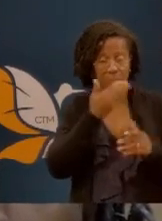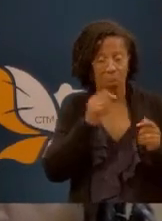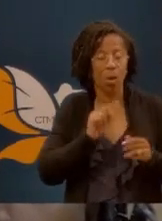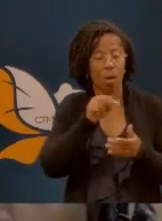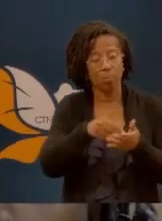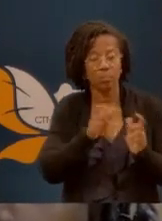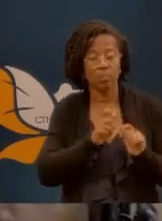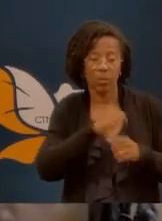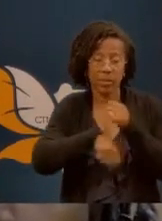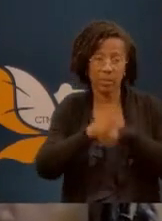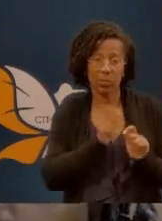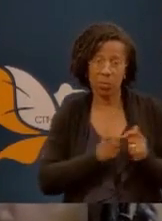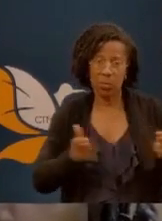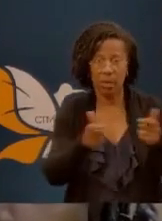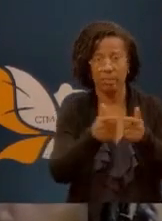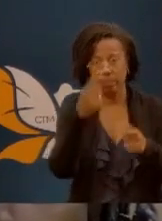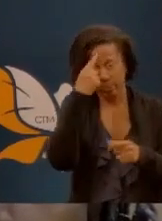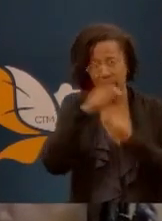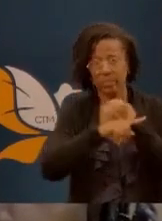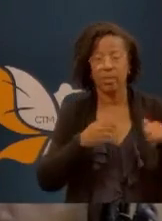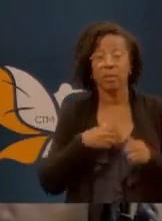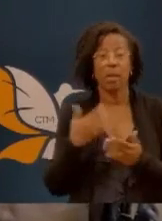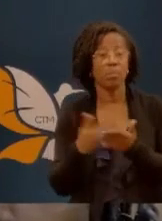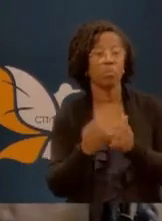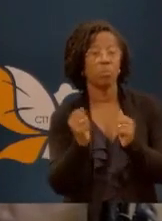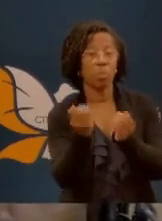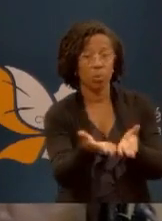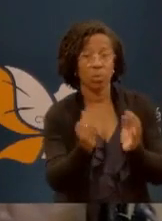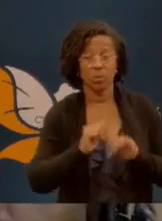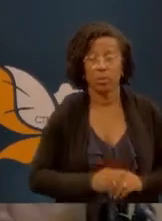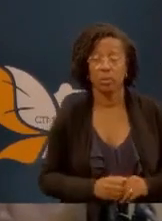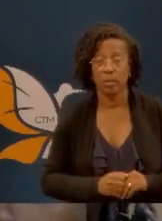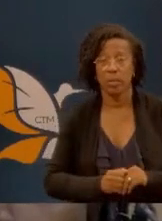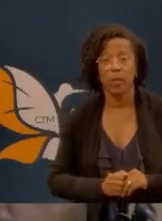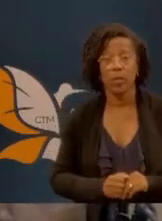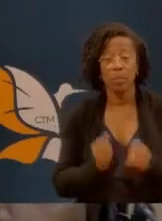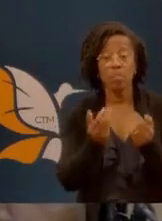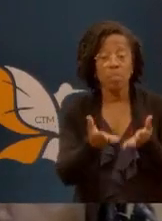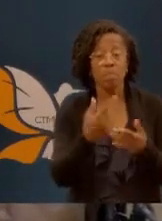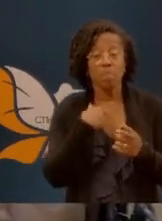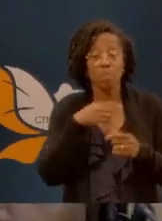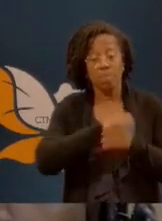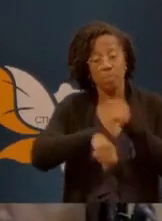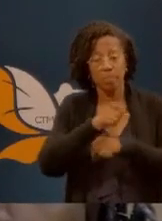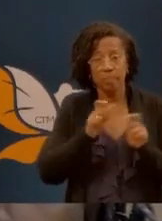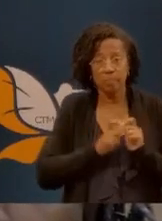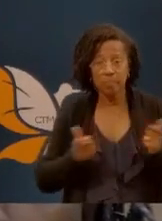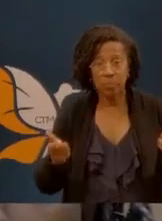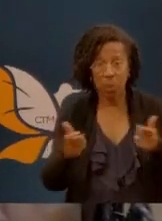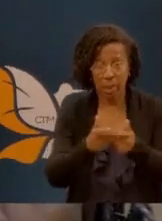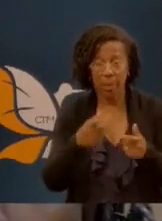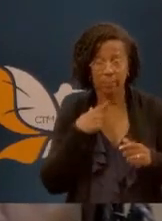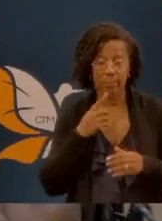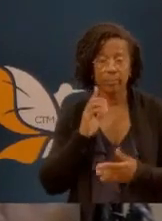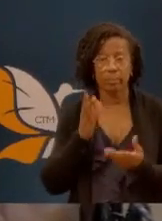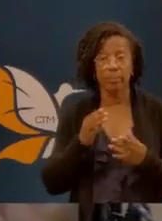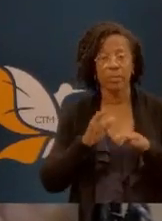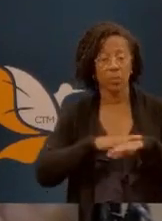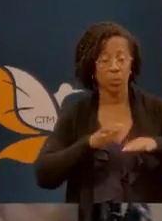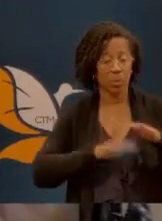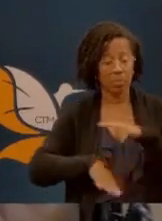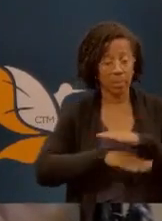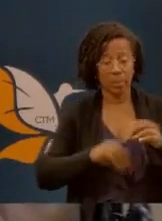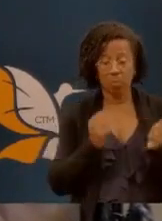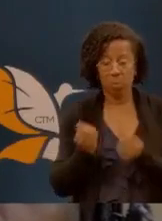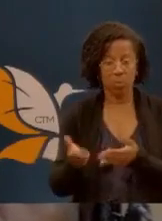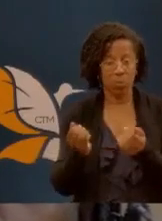la proposition que nous faisons. Nous proposons qu'un Congrès soit convoqué sur la base des propositions